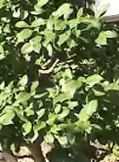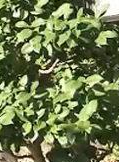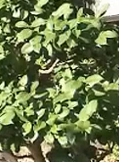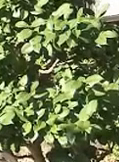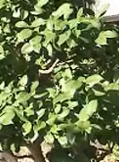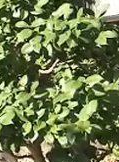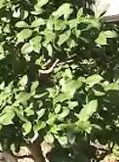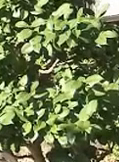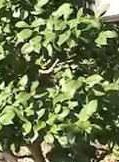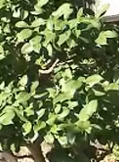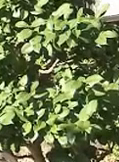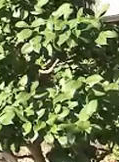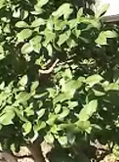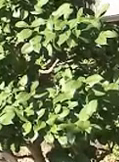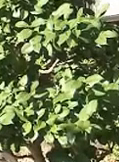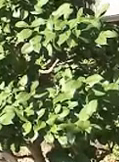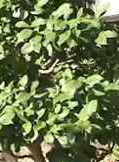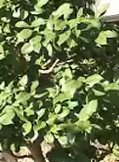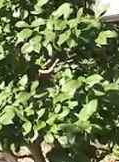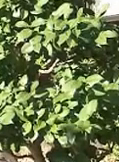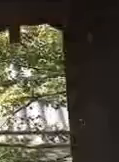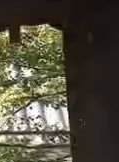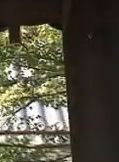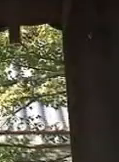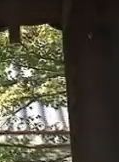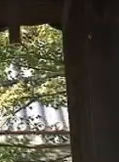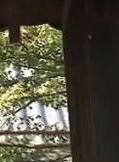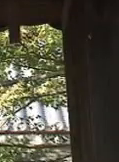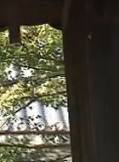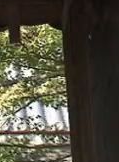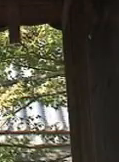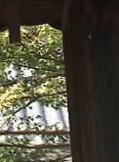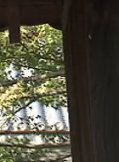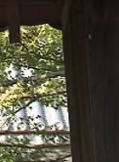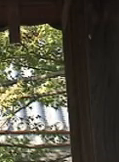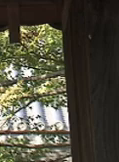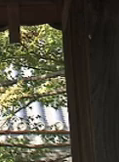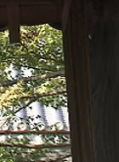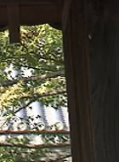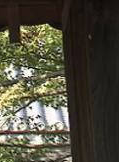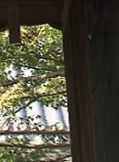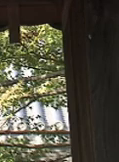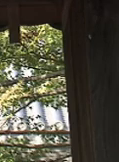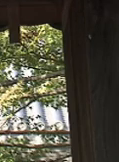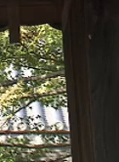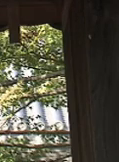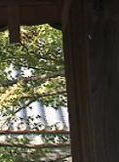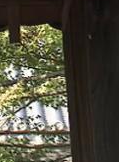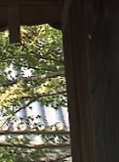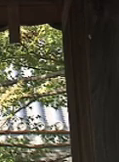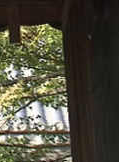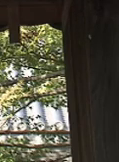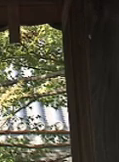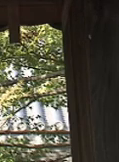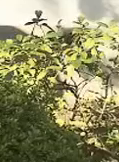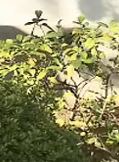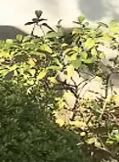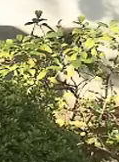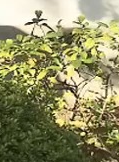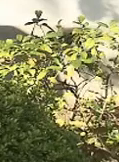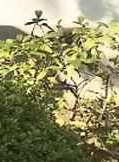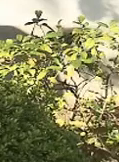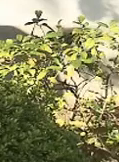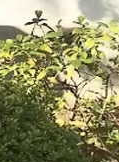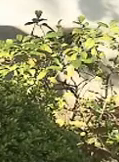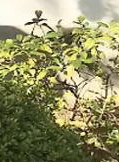伊勢寺は平安時代の女流歌人で36歌仙の一人、伊勢姫の晩年の居住跡に建立され